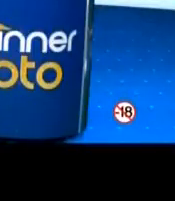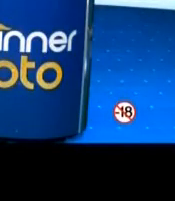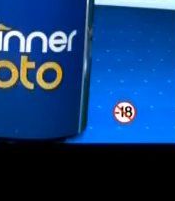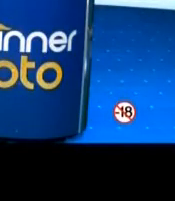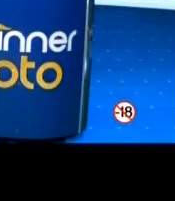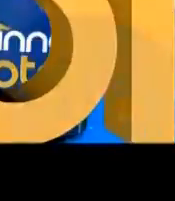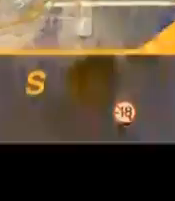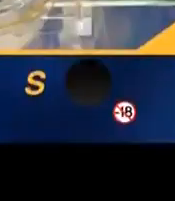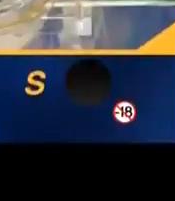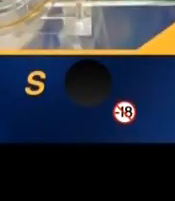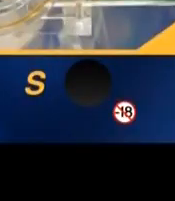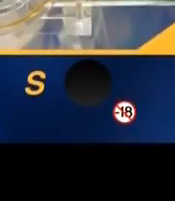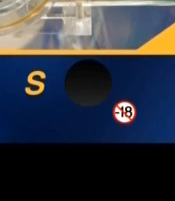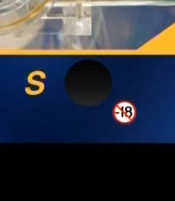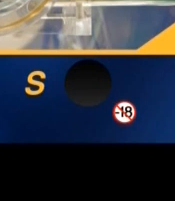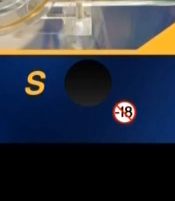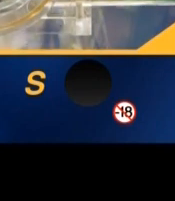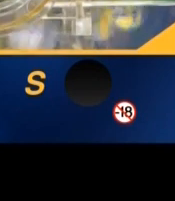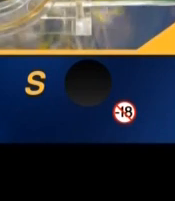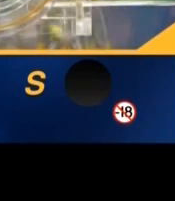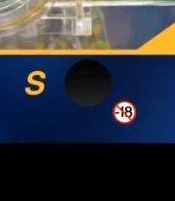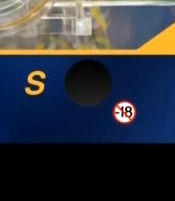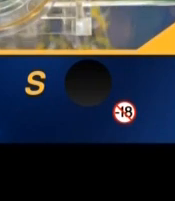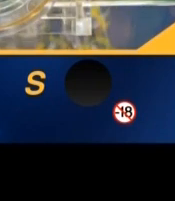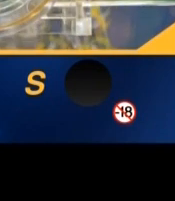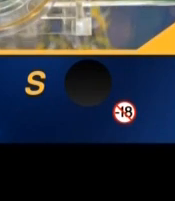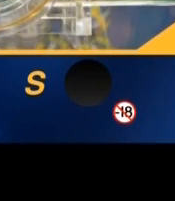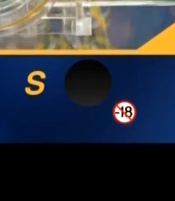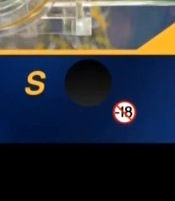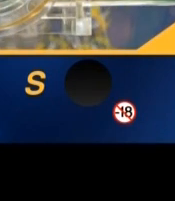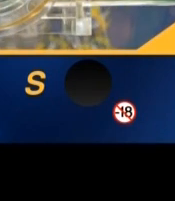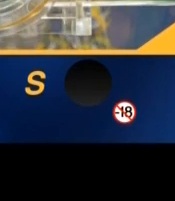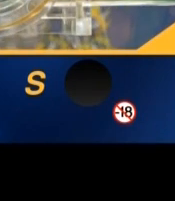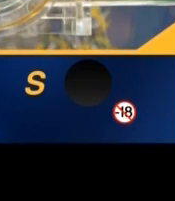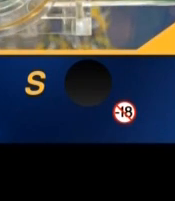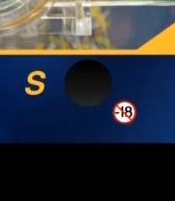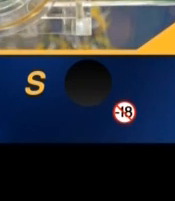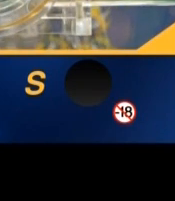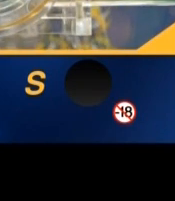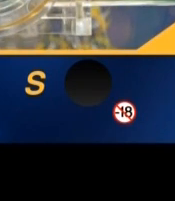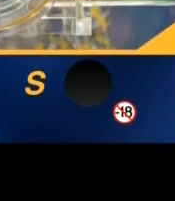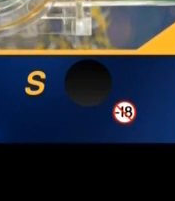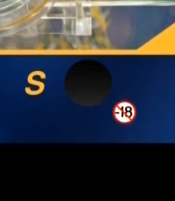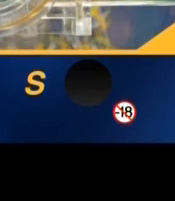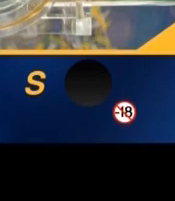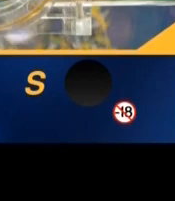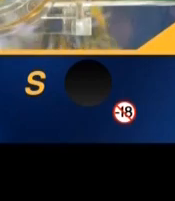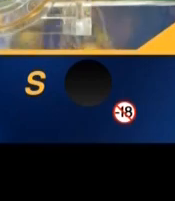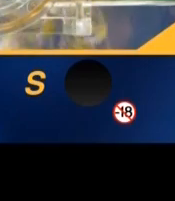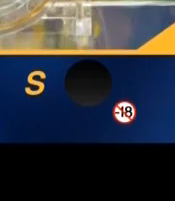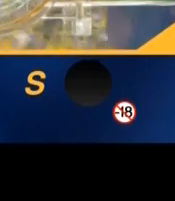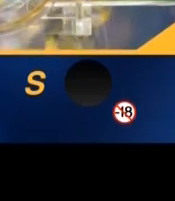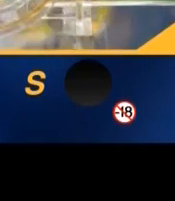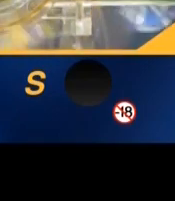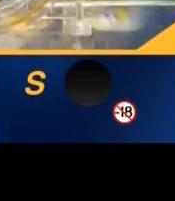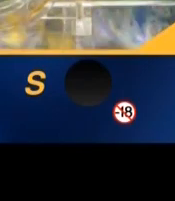dis bonne chance pour la suite. Très important à savoir, ce tirage se déroule sous le contrôle d'un huissier de justice, des officiers Winner Loto, mais